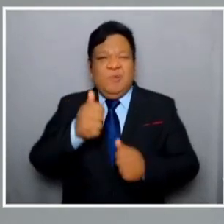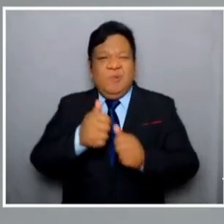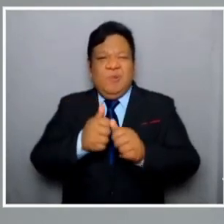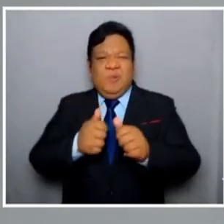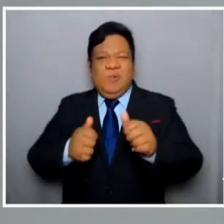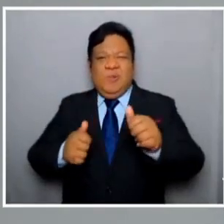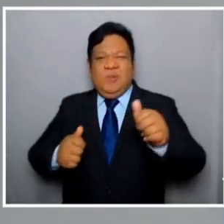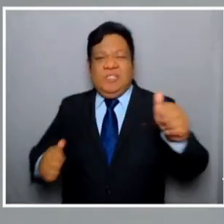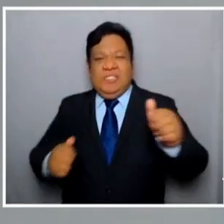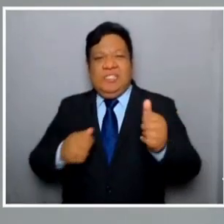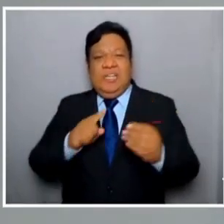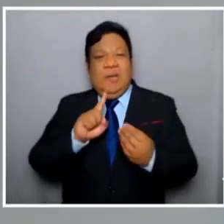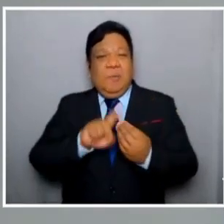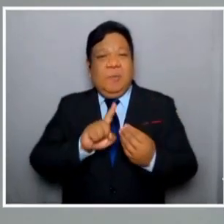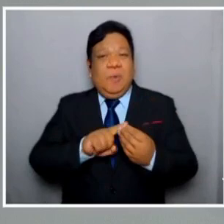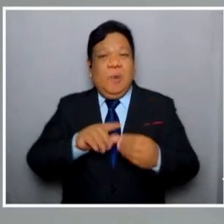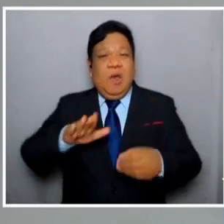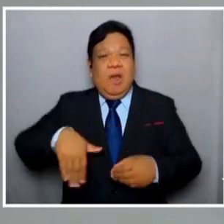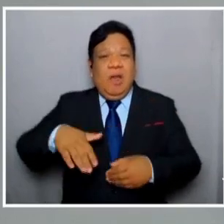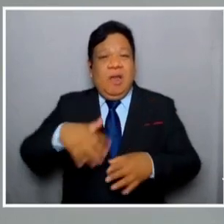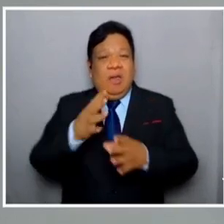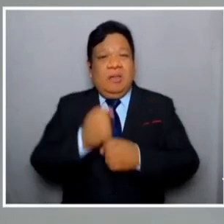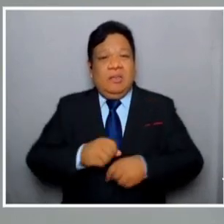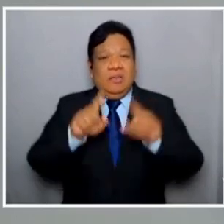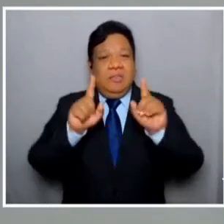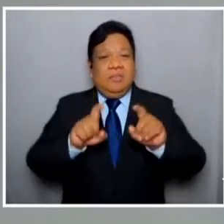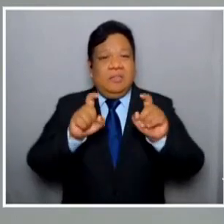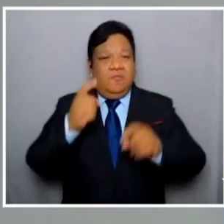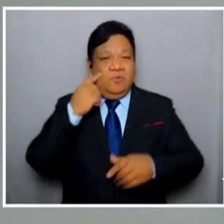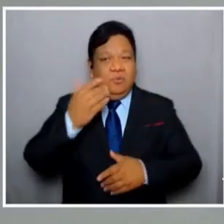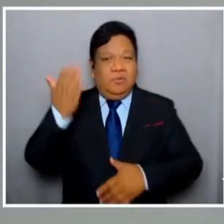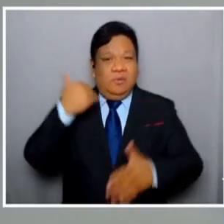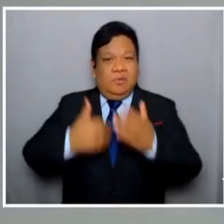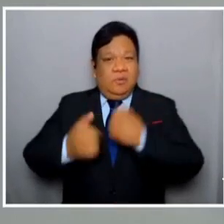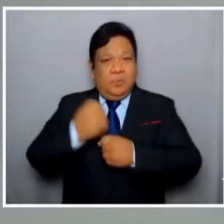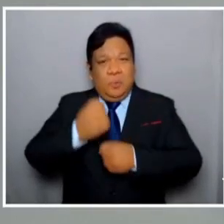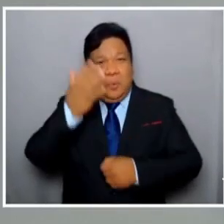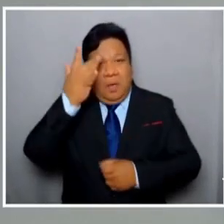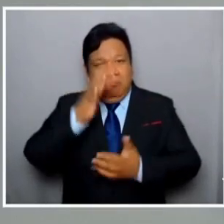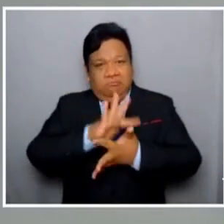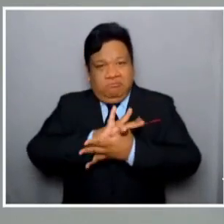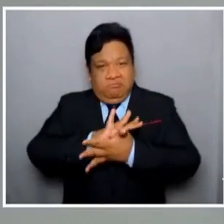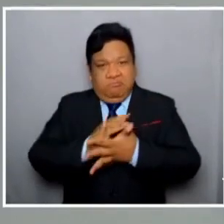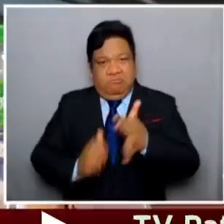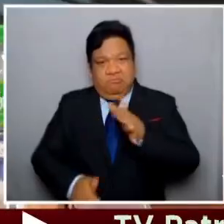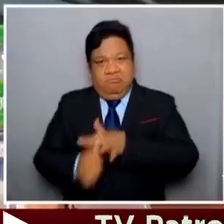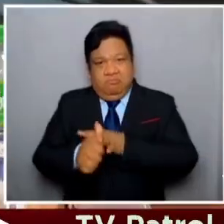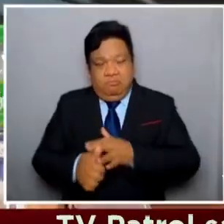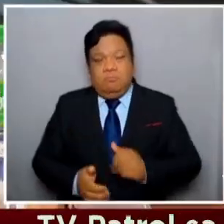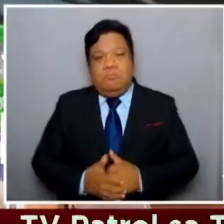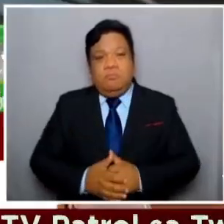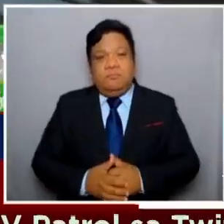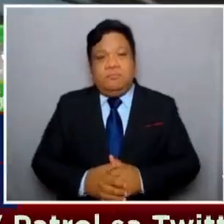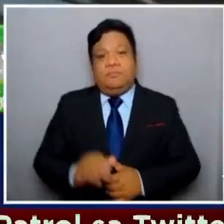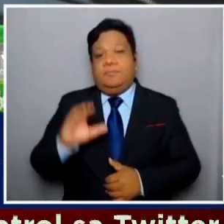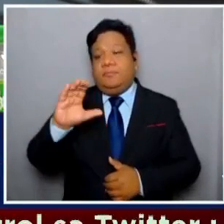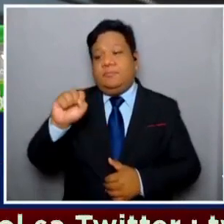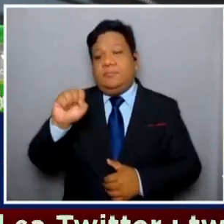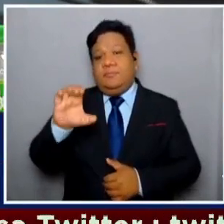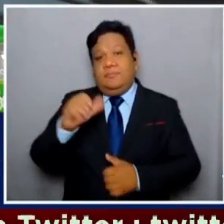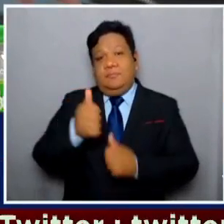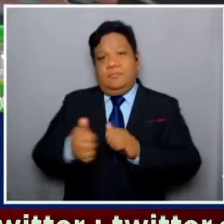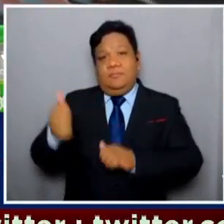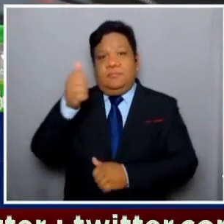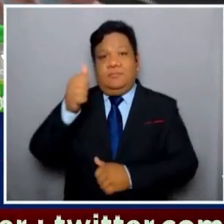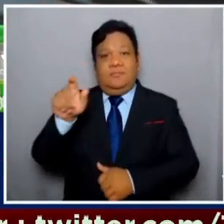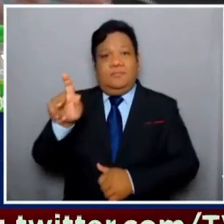pa nakakuha ng exams nitong mga nagdaang taon dahil sa pandemya. Ayon kay CSC Chairperson Carlo Nograles,